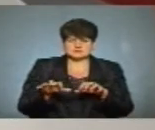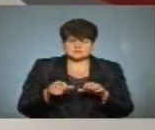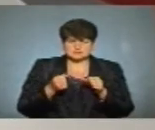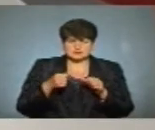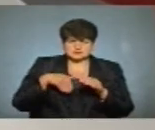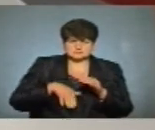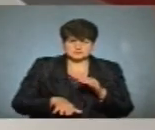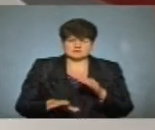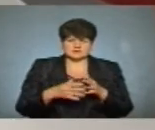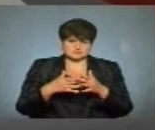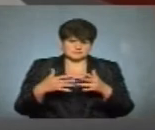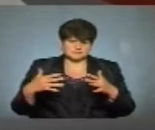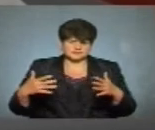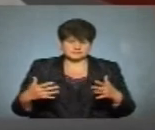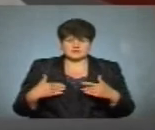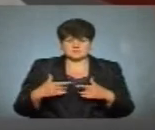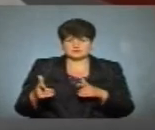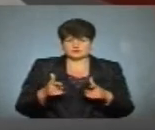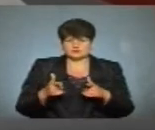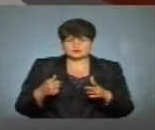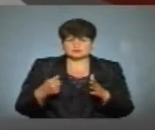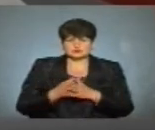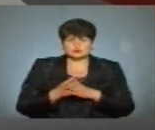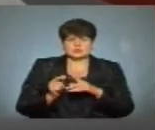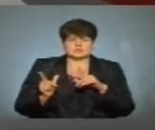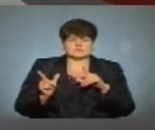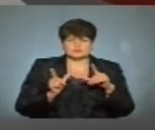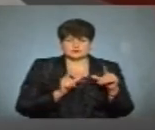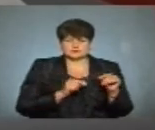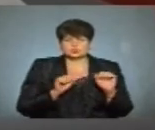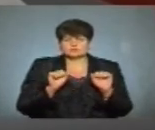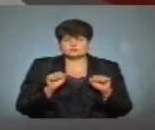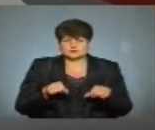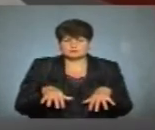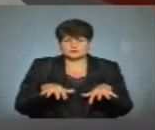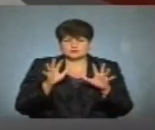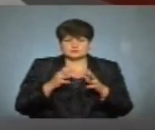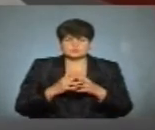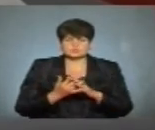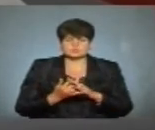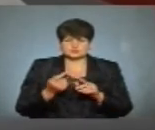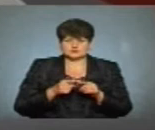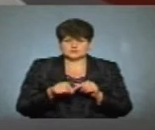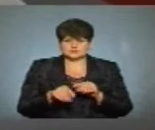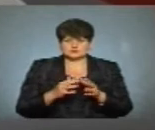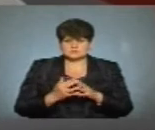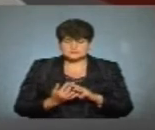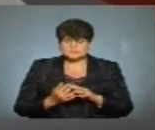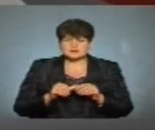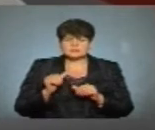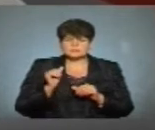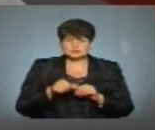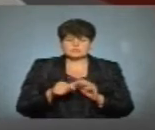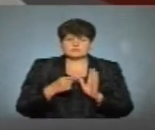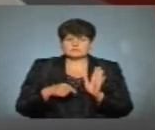підвалів свої речі і так якби підготувалися до евакуації і до можливого підтоплення цього населеного пункту. Крім цього, в